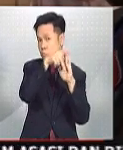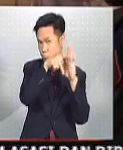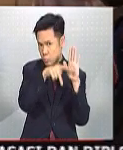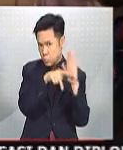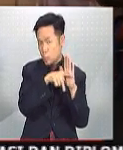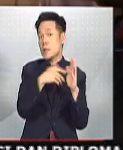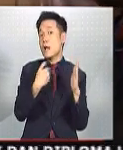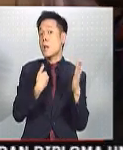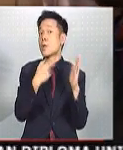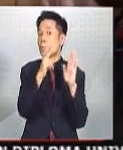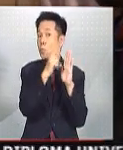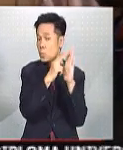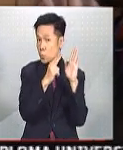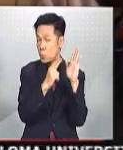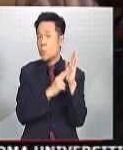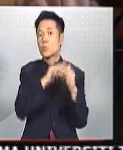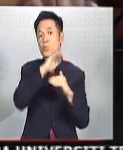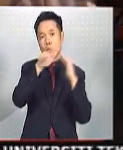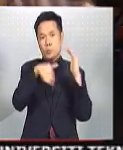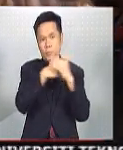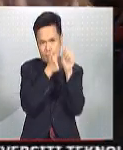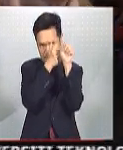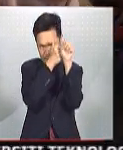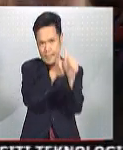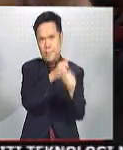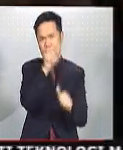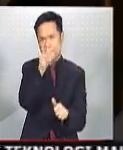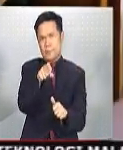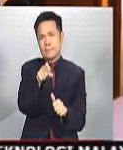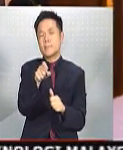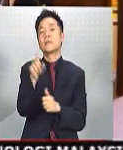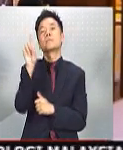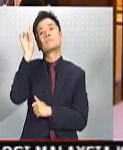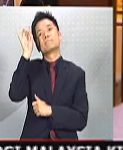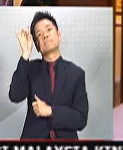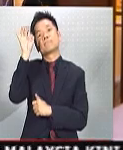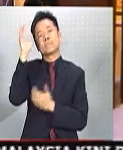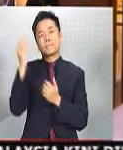undang-undang. Semua pihak tertakluk kepada undang-undang. InsyaAllah.